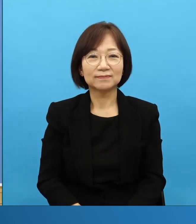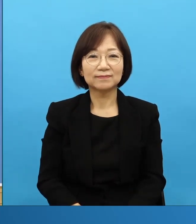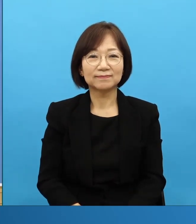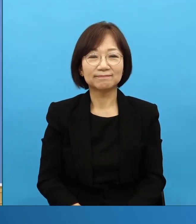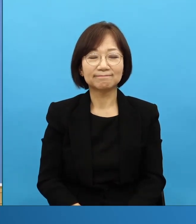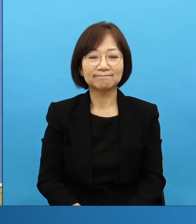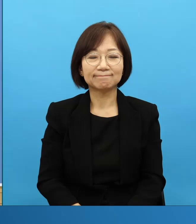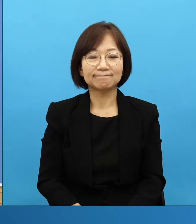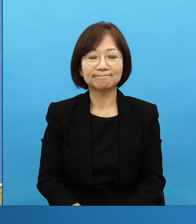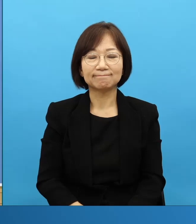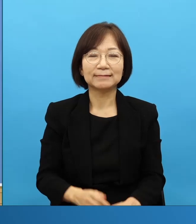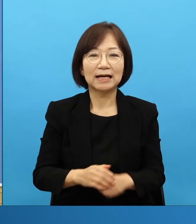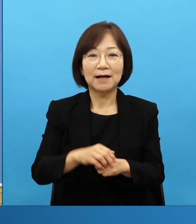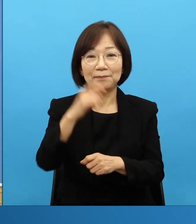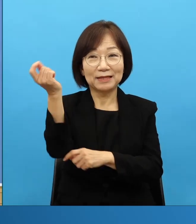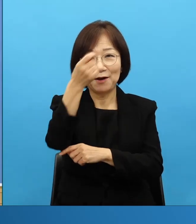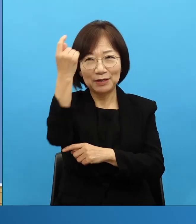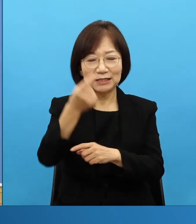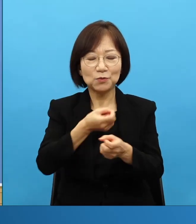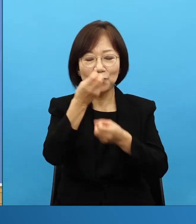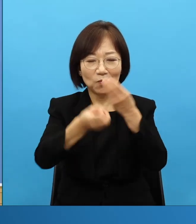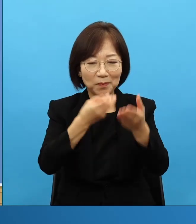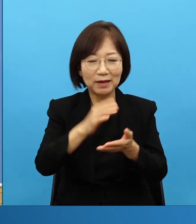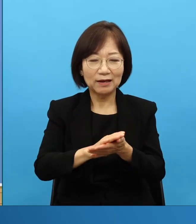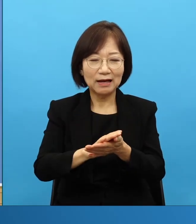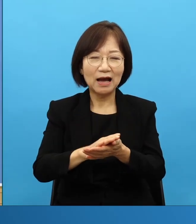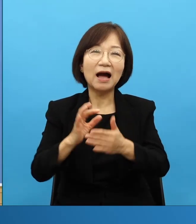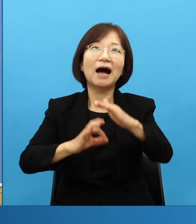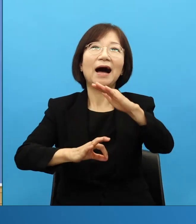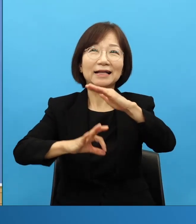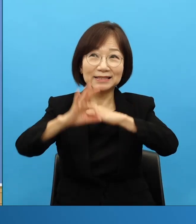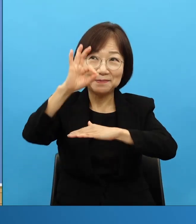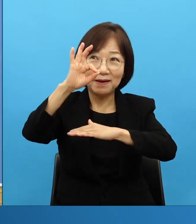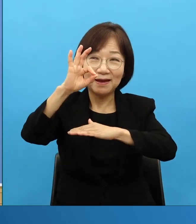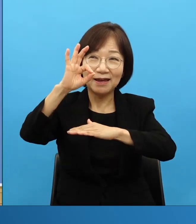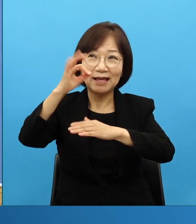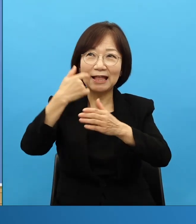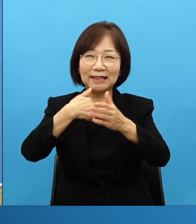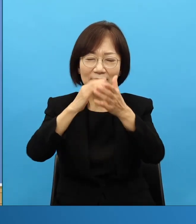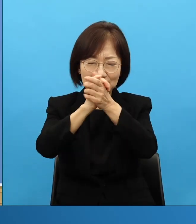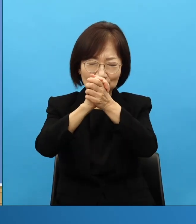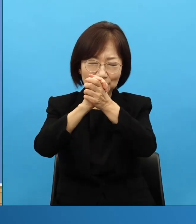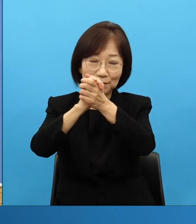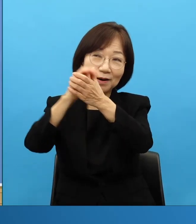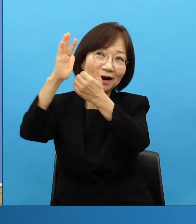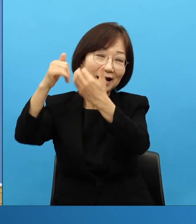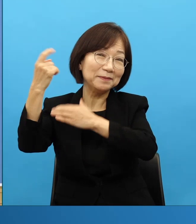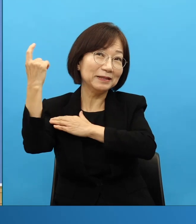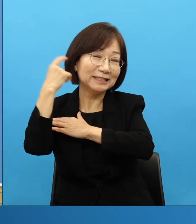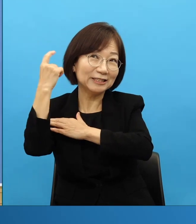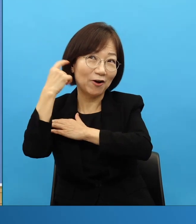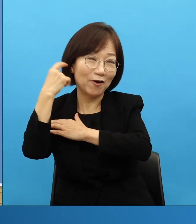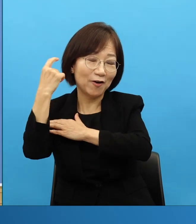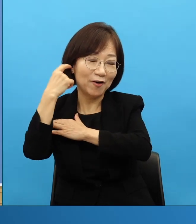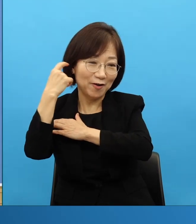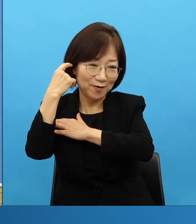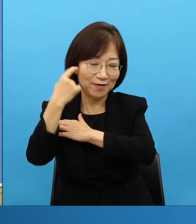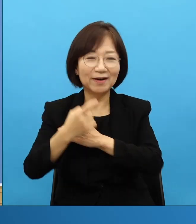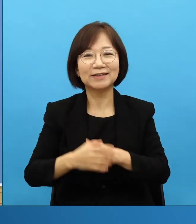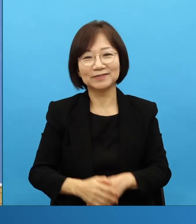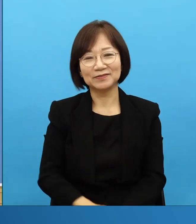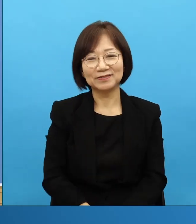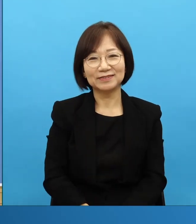기도를 들으시리니 That we see that the Lord listens to my prayer in the early morning. 기도 체험한 다윗이 한 얘기입니다. These are the words of David